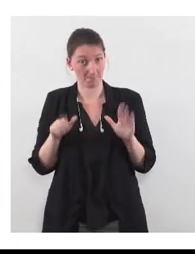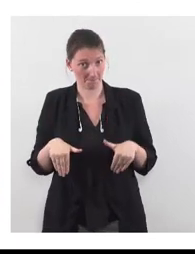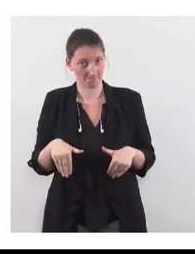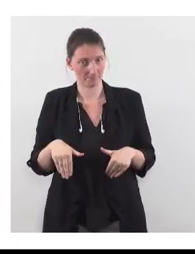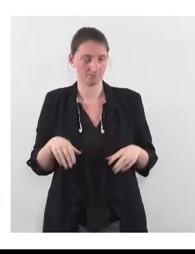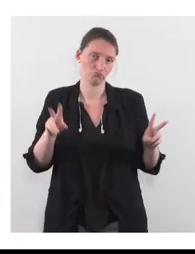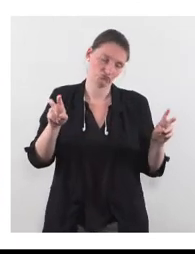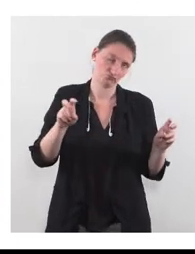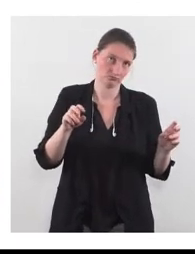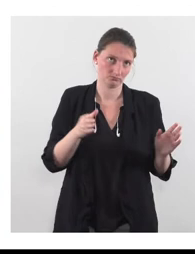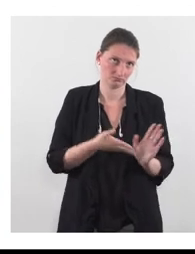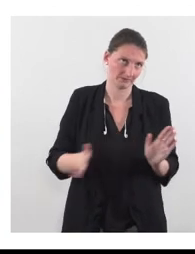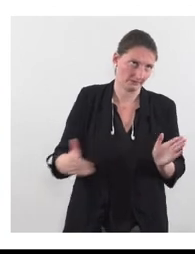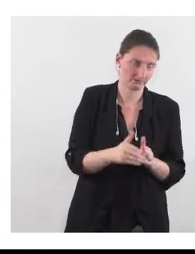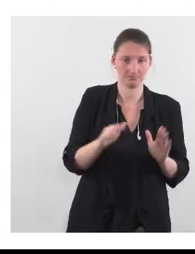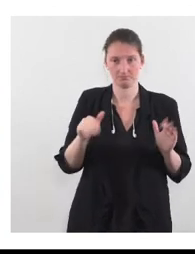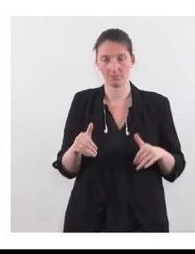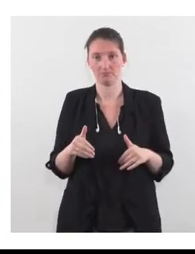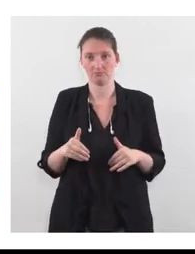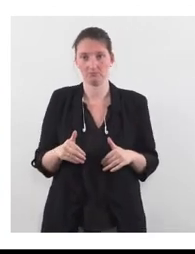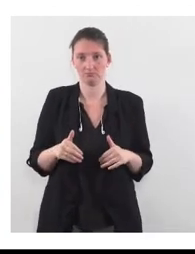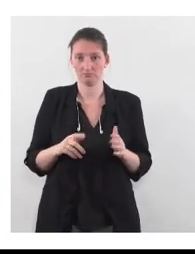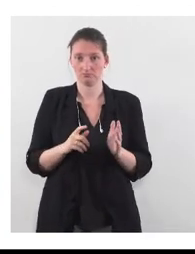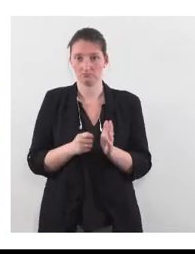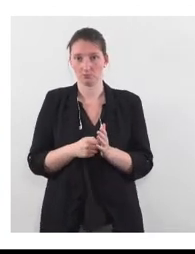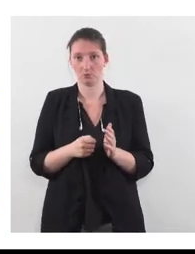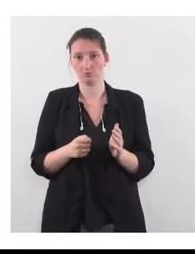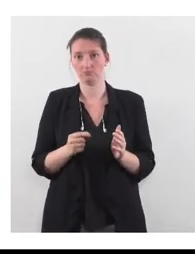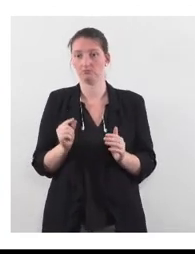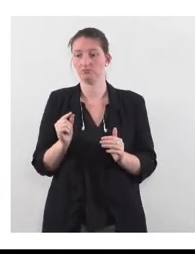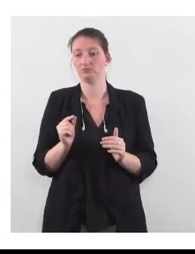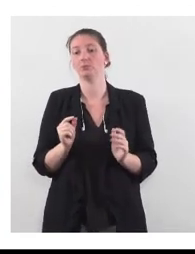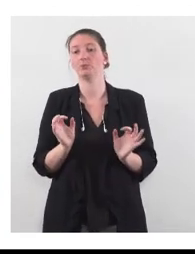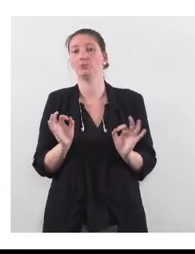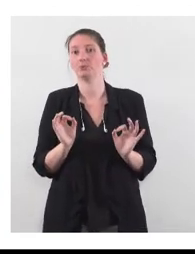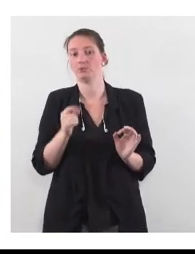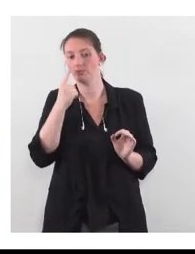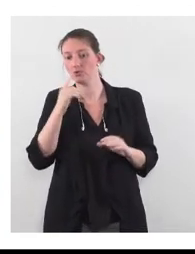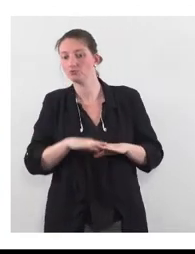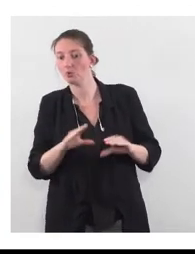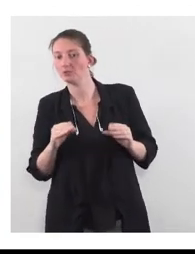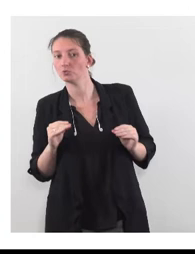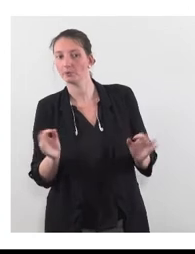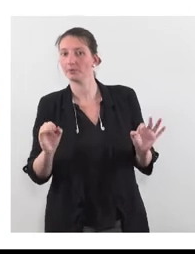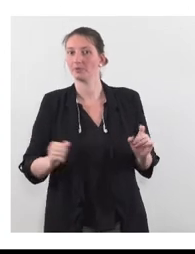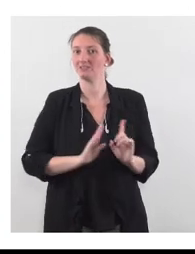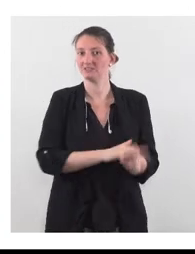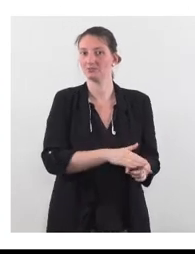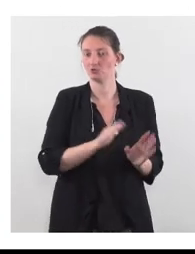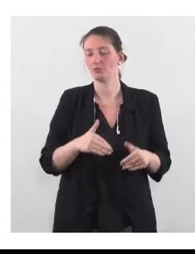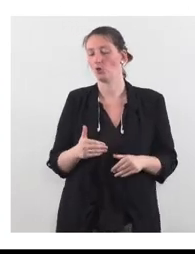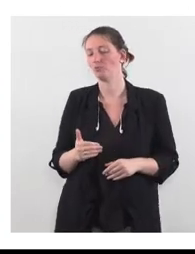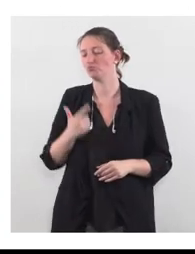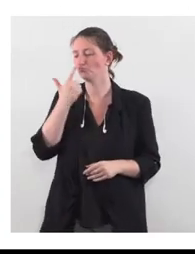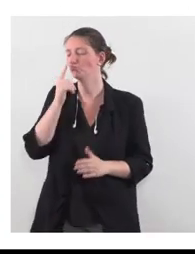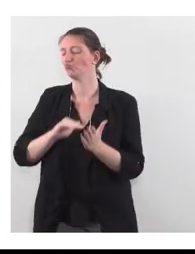façon indirecte parfois, une volonté discriminatoire, c'est une discrimination, même si elle n'est pas démontrée par les faits. Il se trouve que hier, et ça va continuer, d'ailleurs